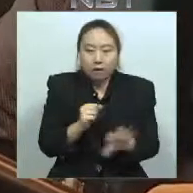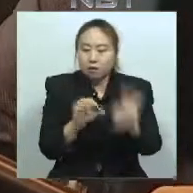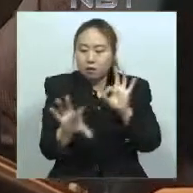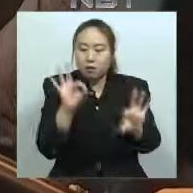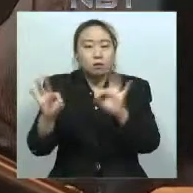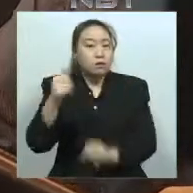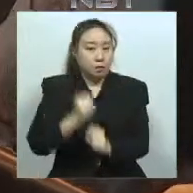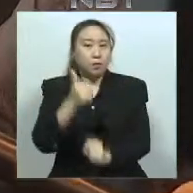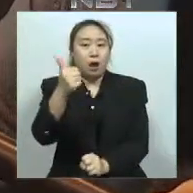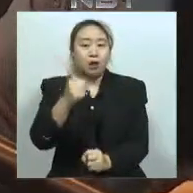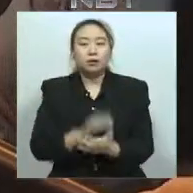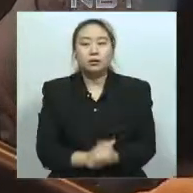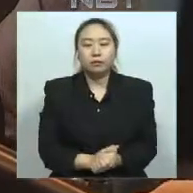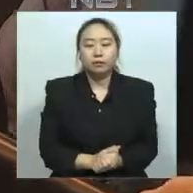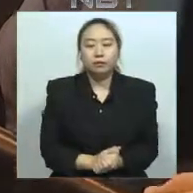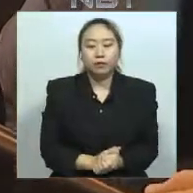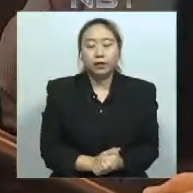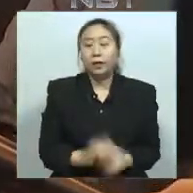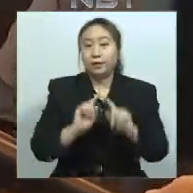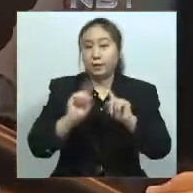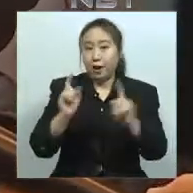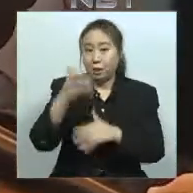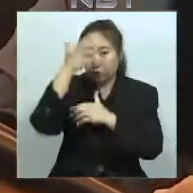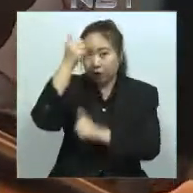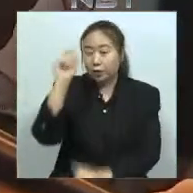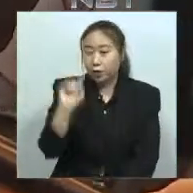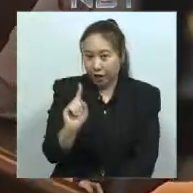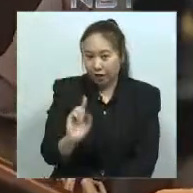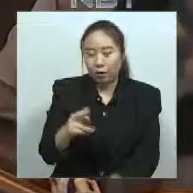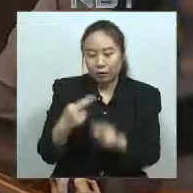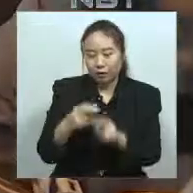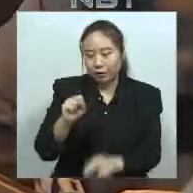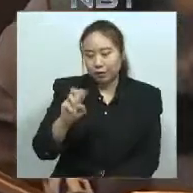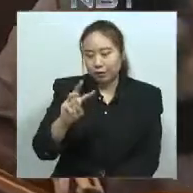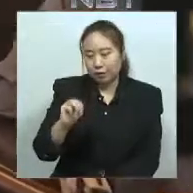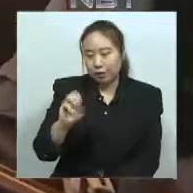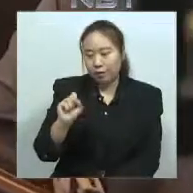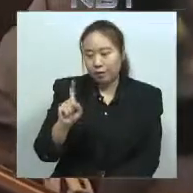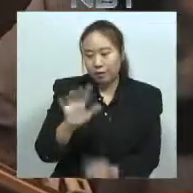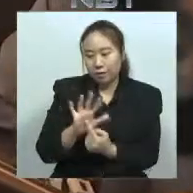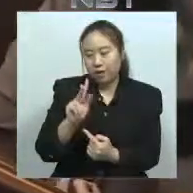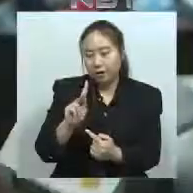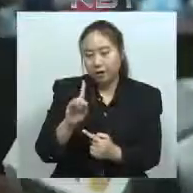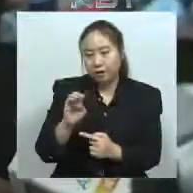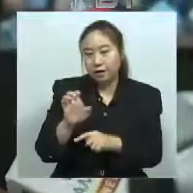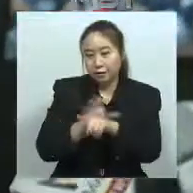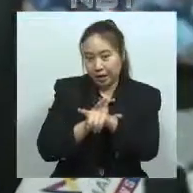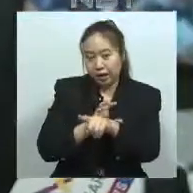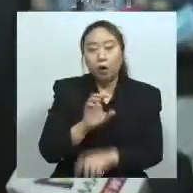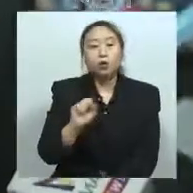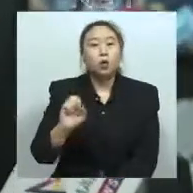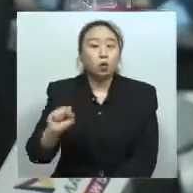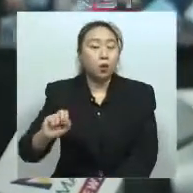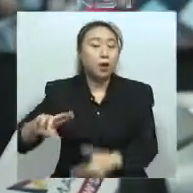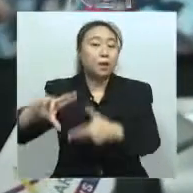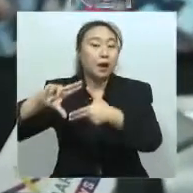านก็คือรัฐมนตรีในตำแหน่งต่างๆแต่ที่น่าสนใจคือท่าทีจากคุณสมศักดิ์เทพสุทินครับเป็นส.ส.พรรคพลังประชารัฐในฐ